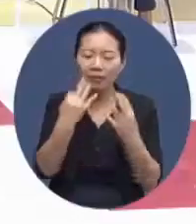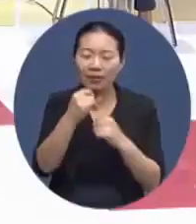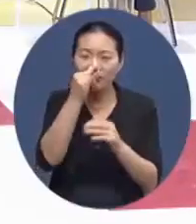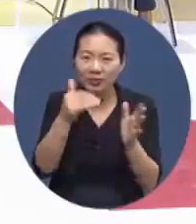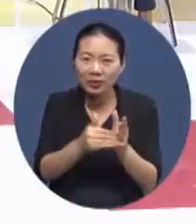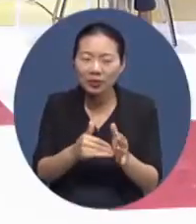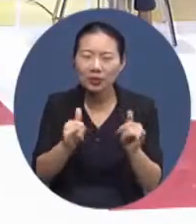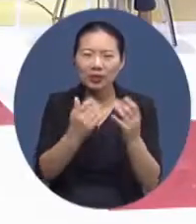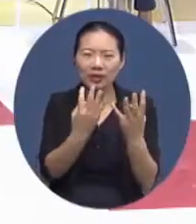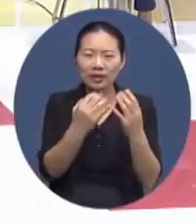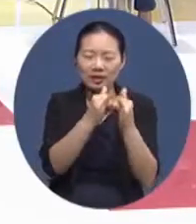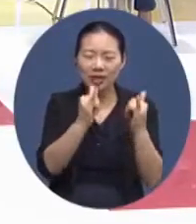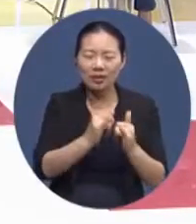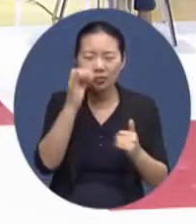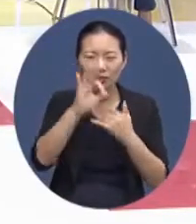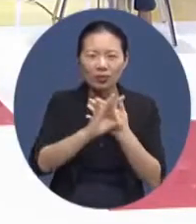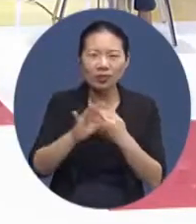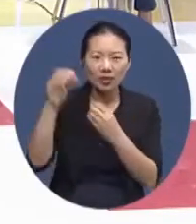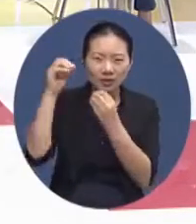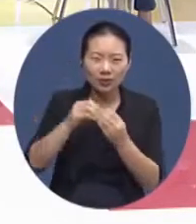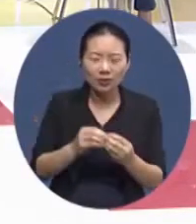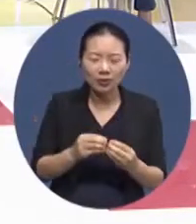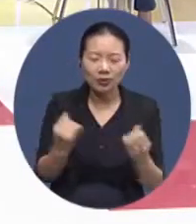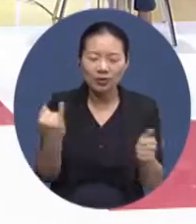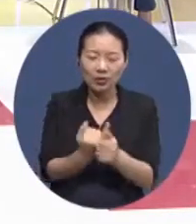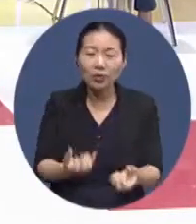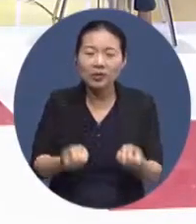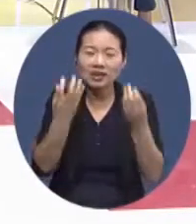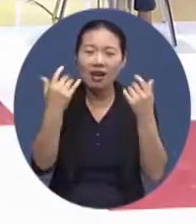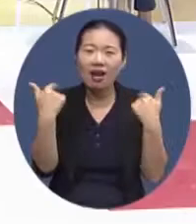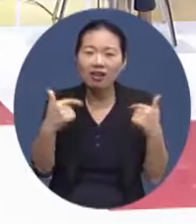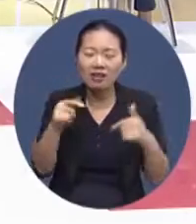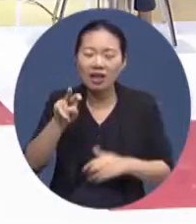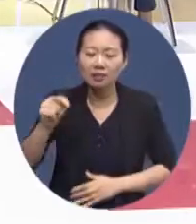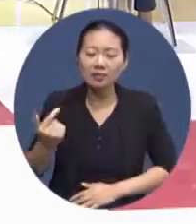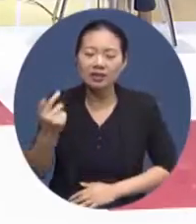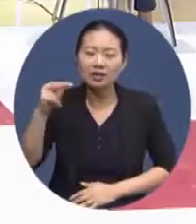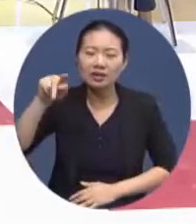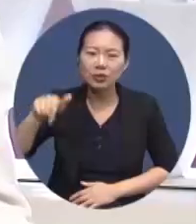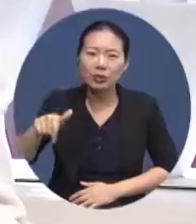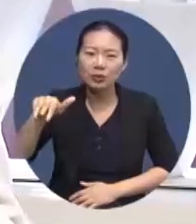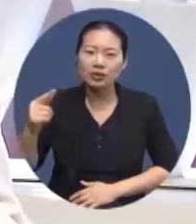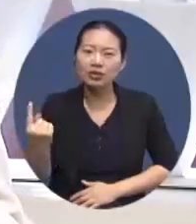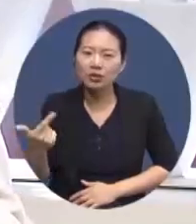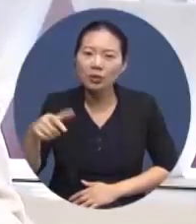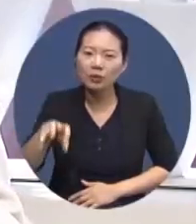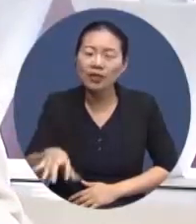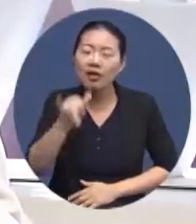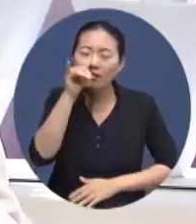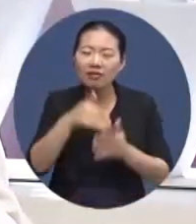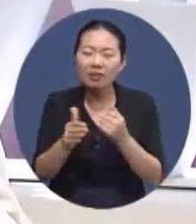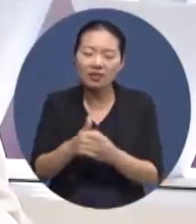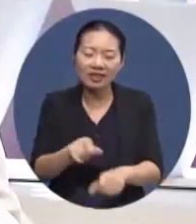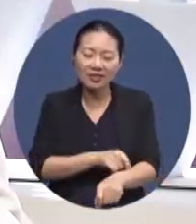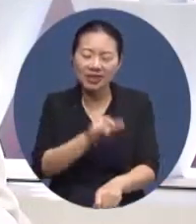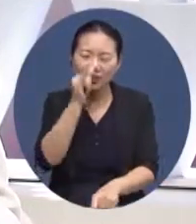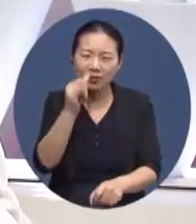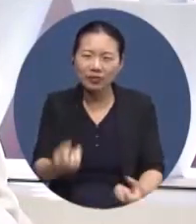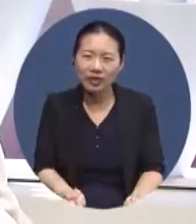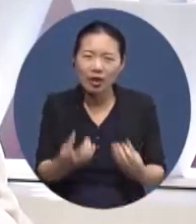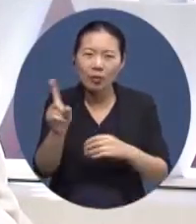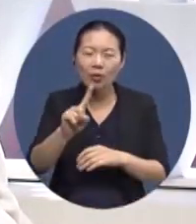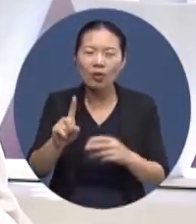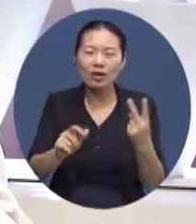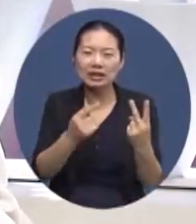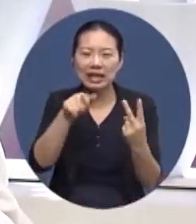같은 경우는 전통 결혼식 같은 경우는 민속촌에서 늘 하니까 좀 특이한 거잖아요. 그리고 제사 같은 경우는 뭐 2학기